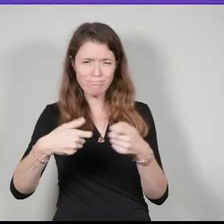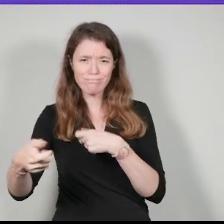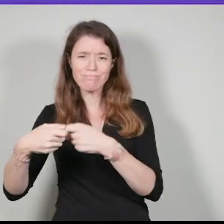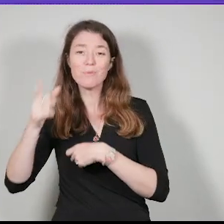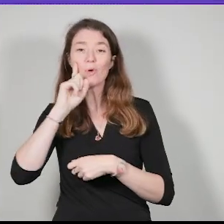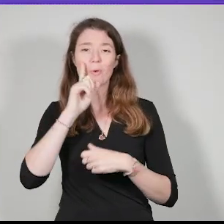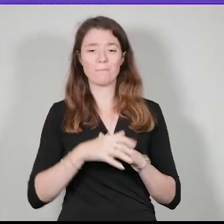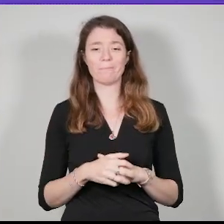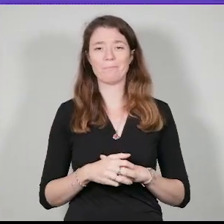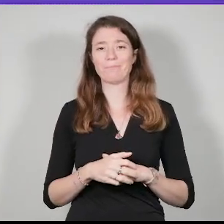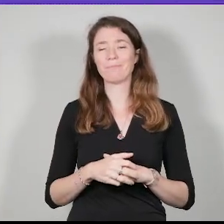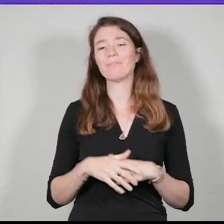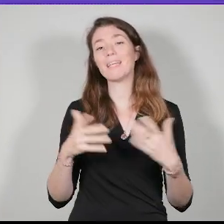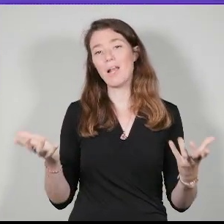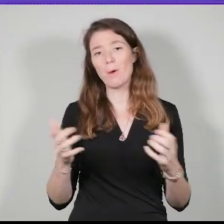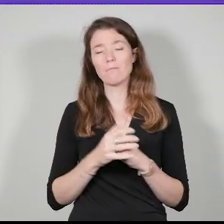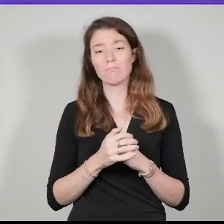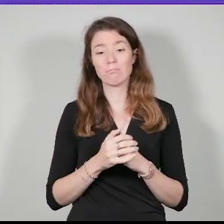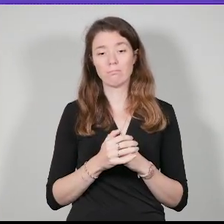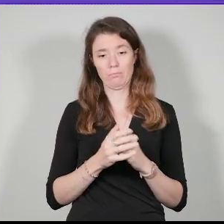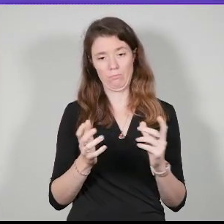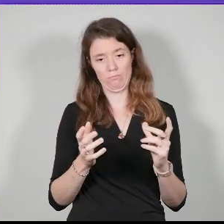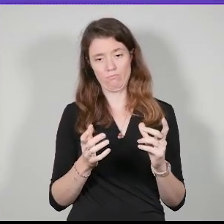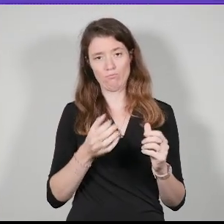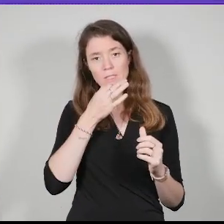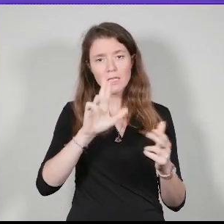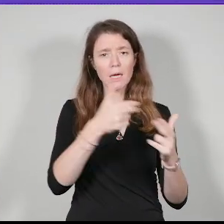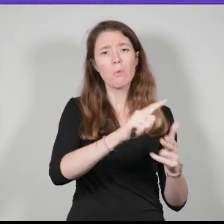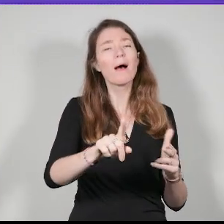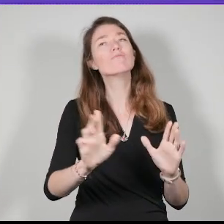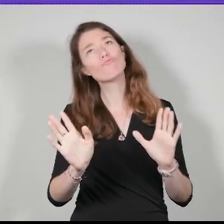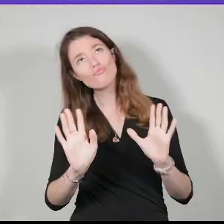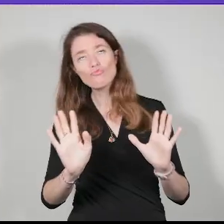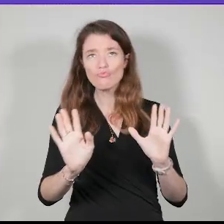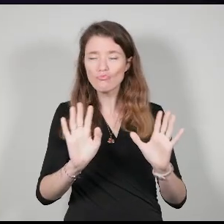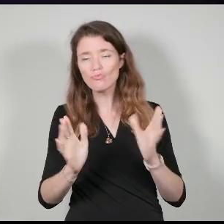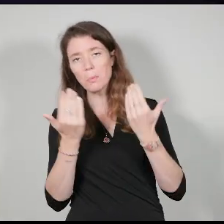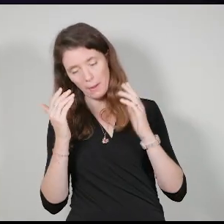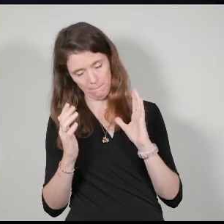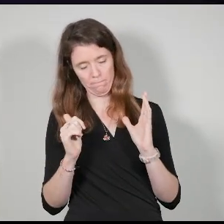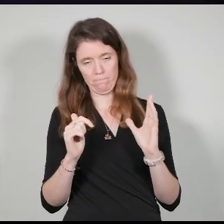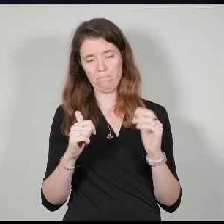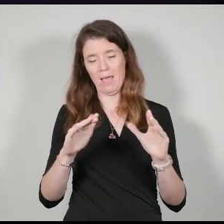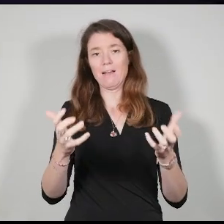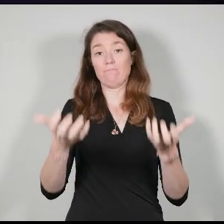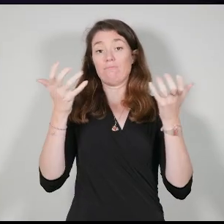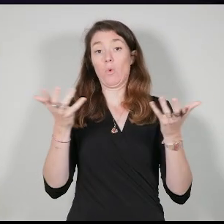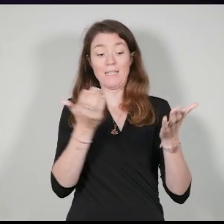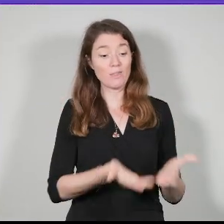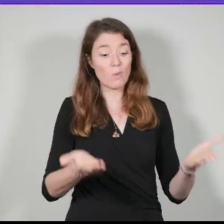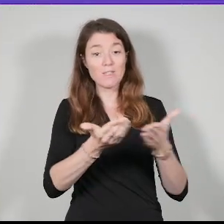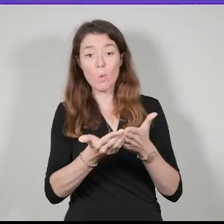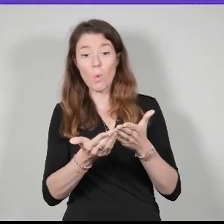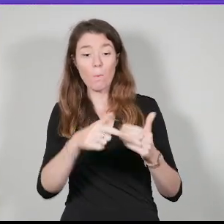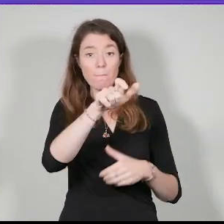Alors, bon, je ne serais peut-être pas aussi catégorique en termes de ça ne répond pas. Je pense que moi, ce qui me frappe beaucoup quand on regarde les situations de